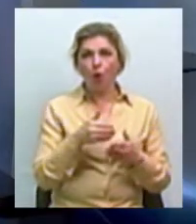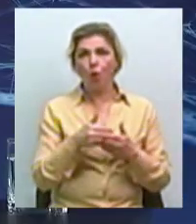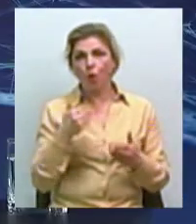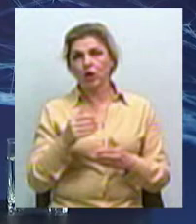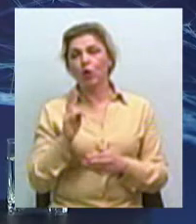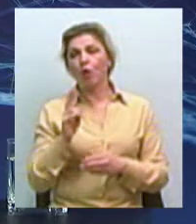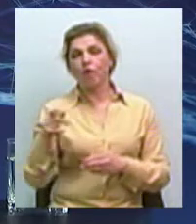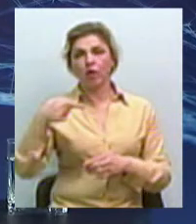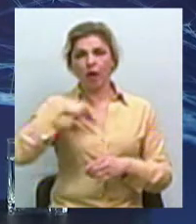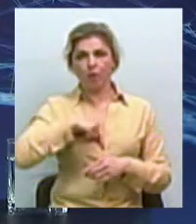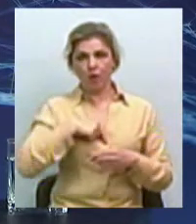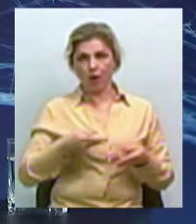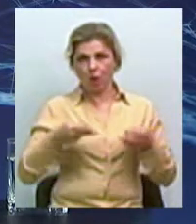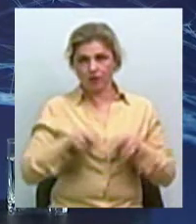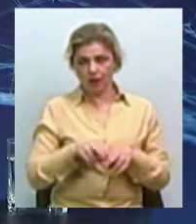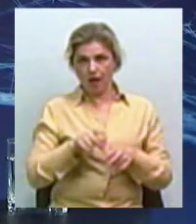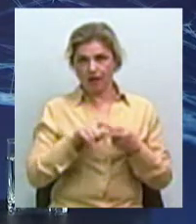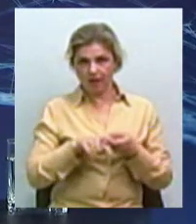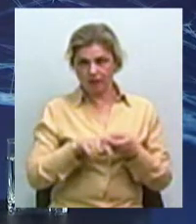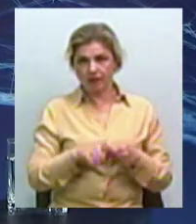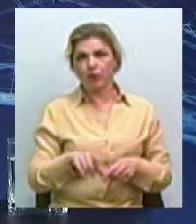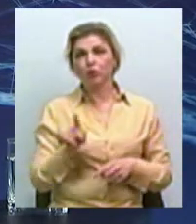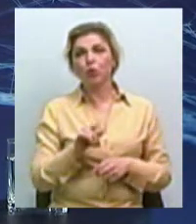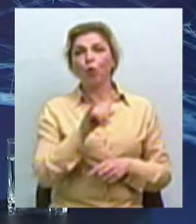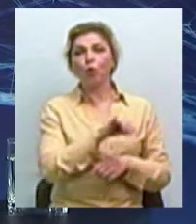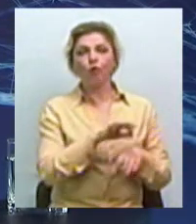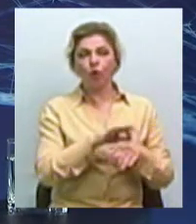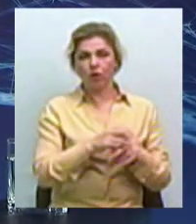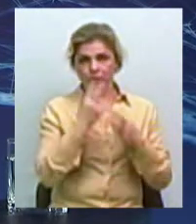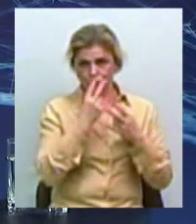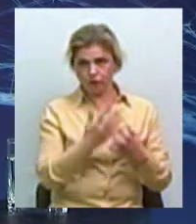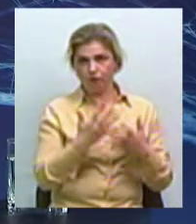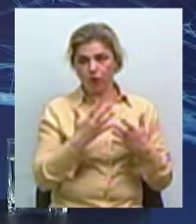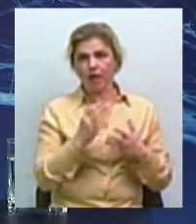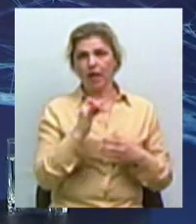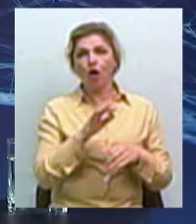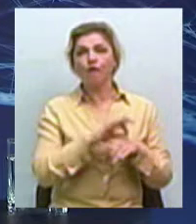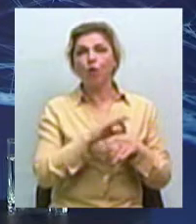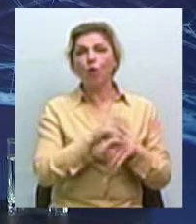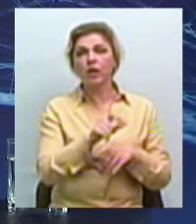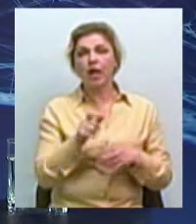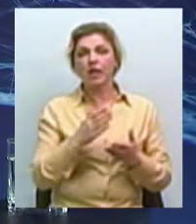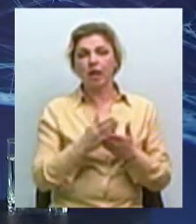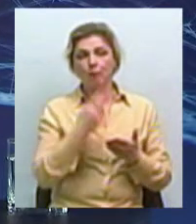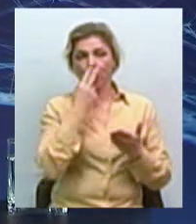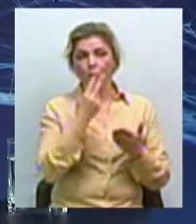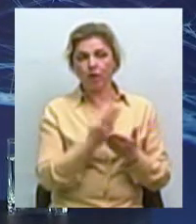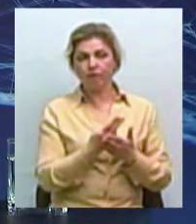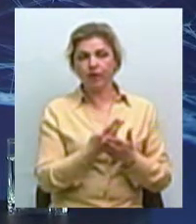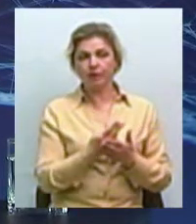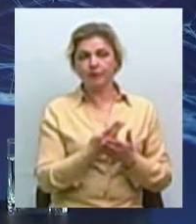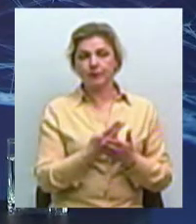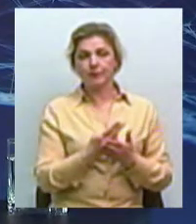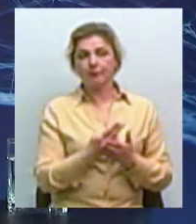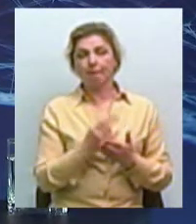Хворі відрізняються від носіїв тим, що у хворих виражена клініка і у хворих є прояви. І ми ж